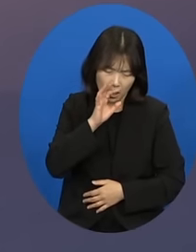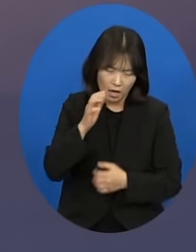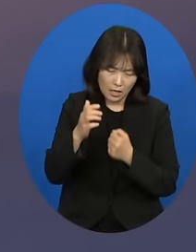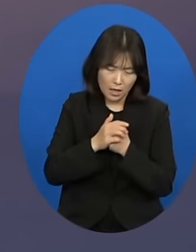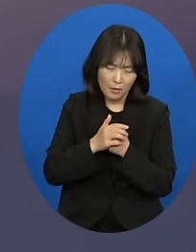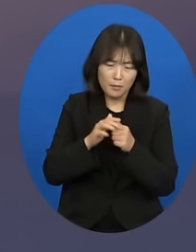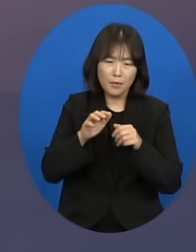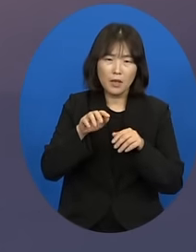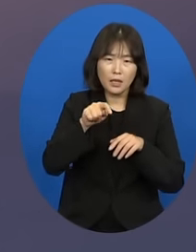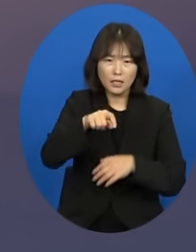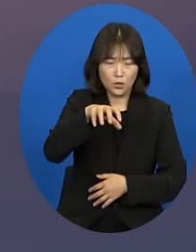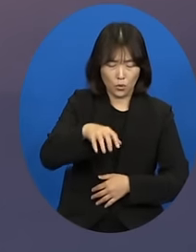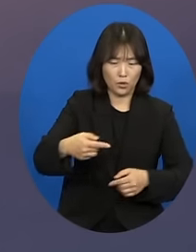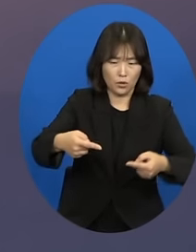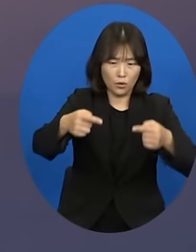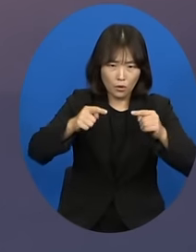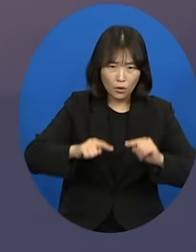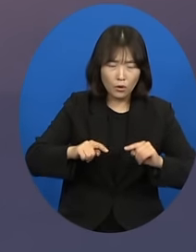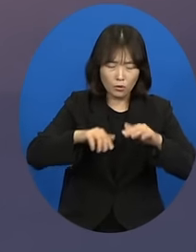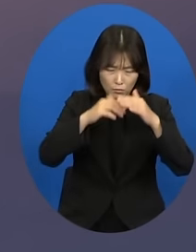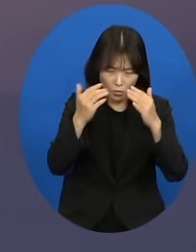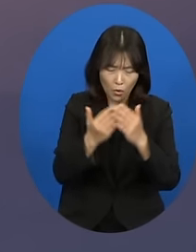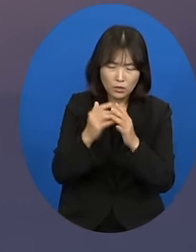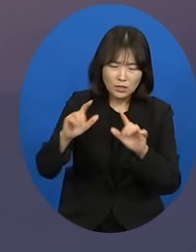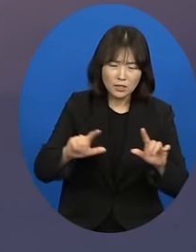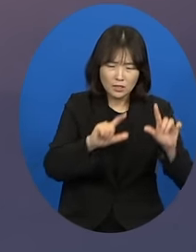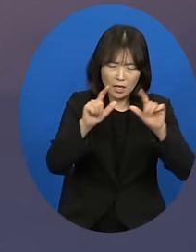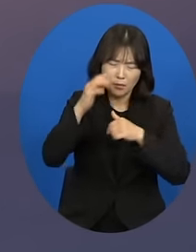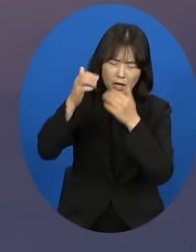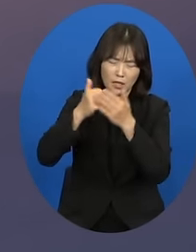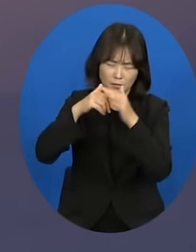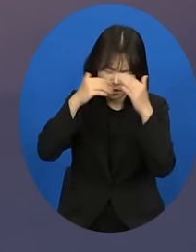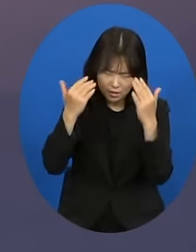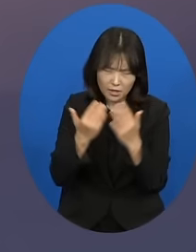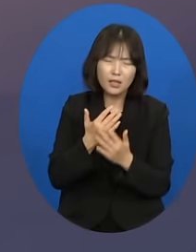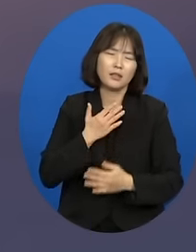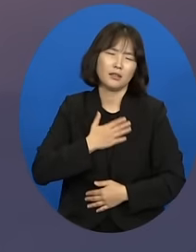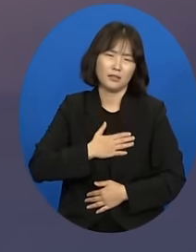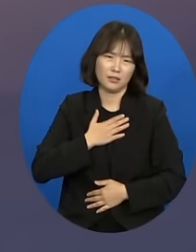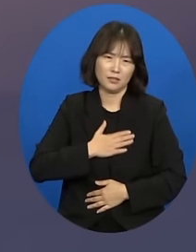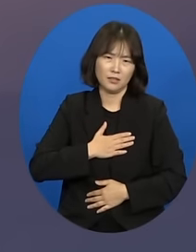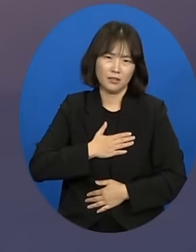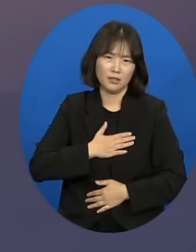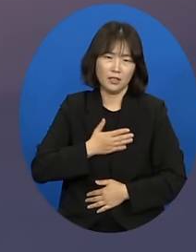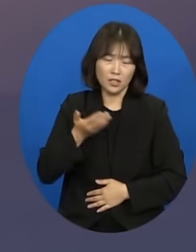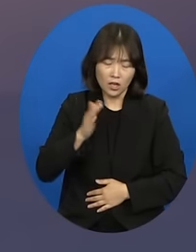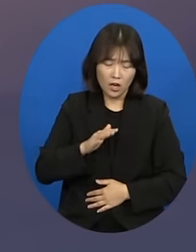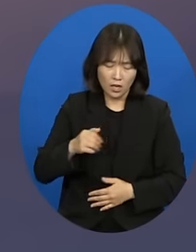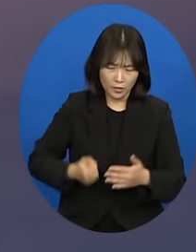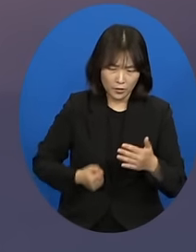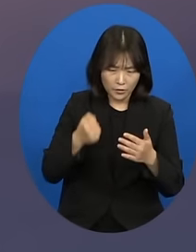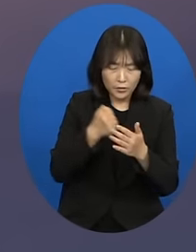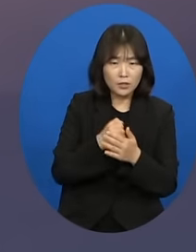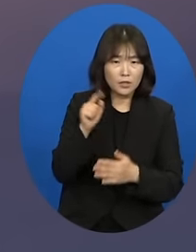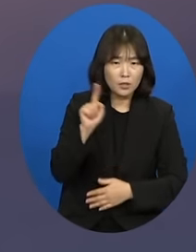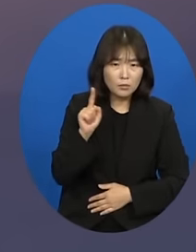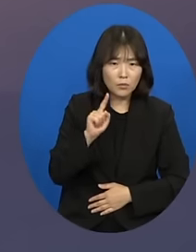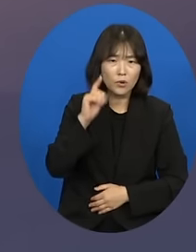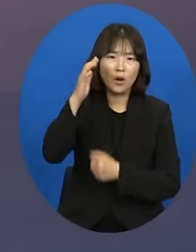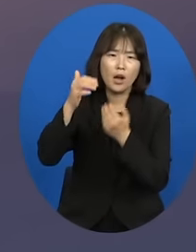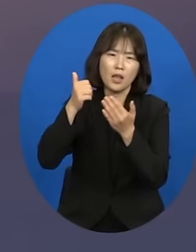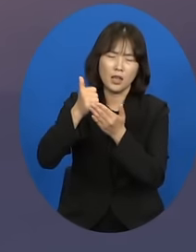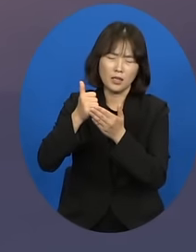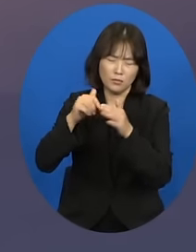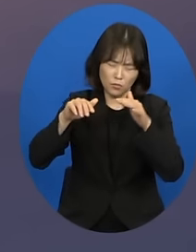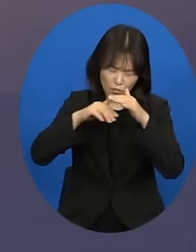그 모든 삶을 왜 하나님이 모르시겠습니까? 그러나 이 시간 우리가 결단하기 원합니다. 하나님 모든